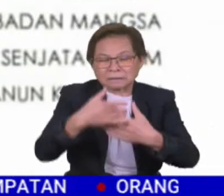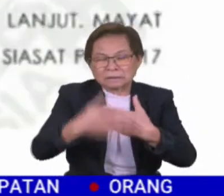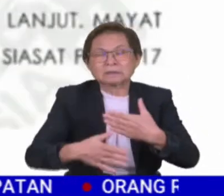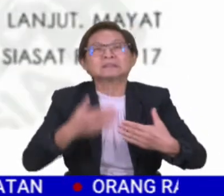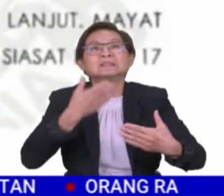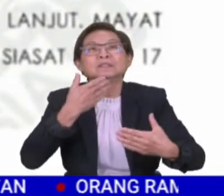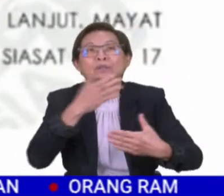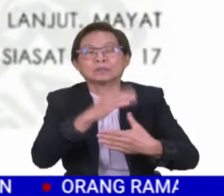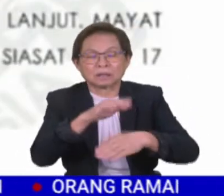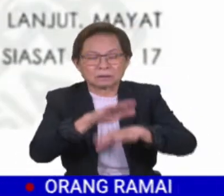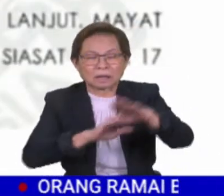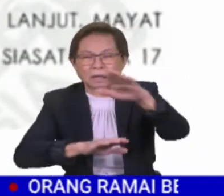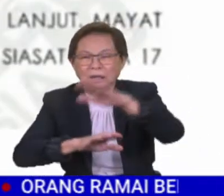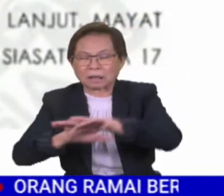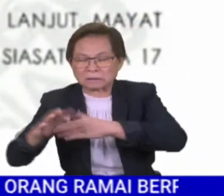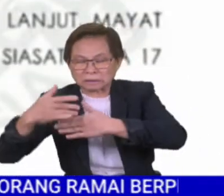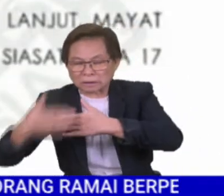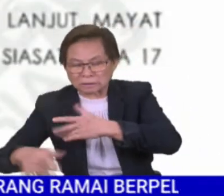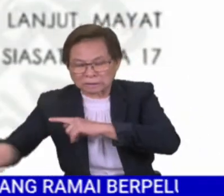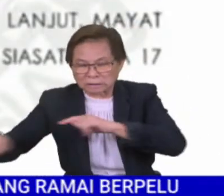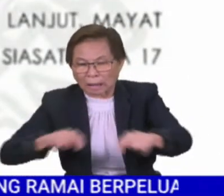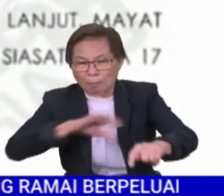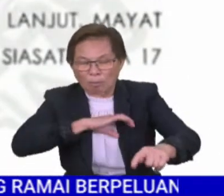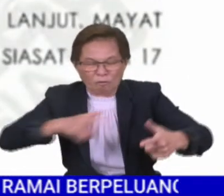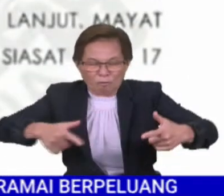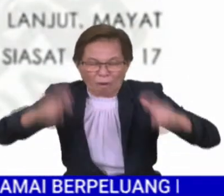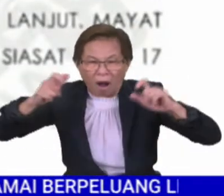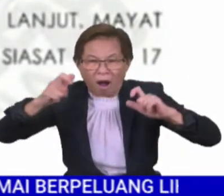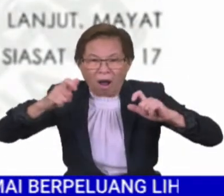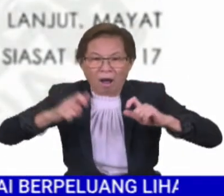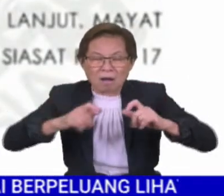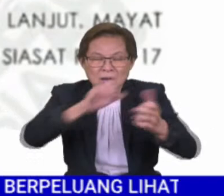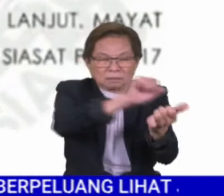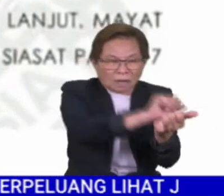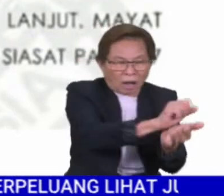dagu dan kedua-dua tangan tidak kapantas polisi